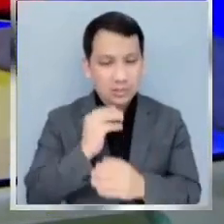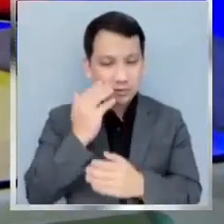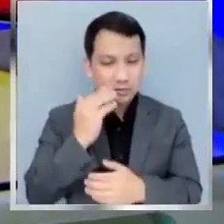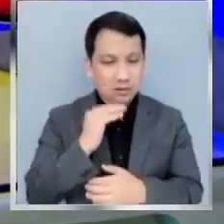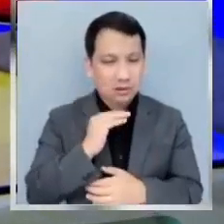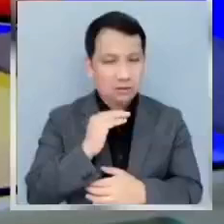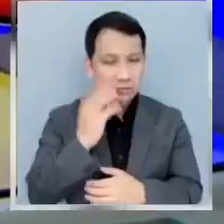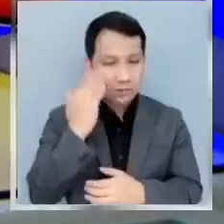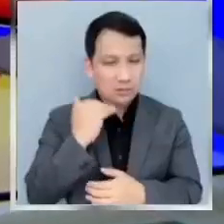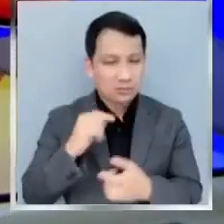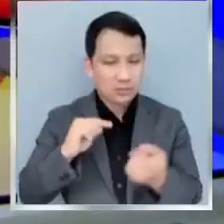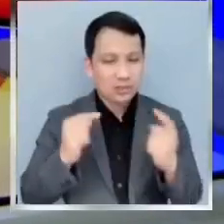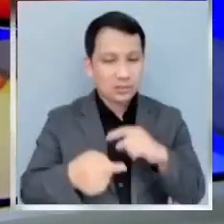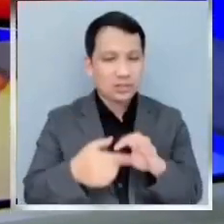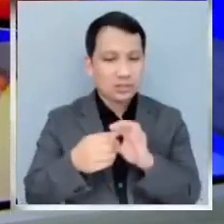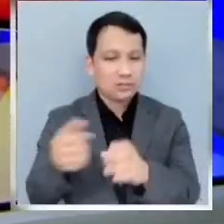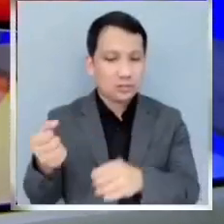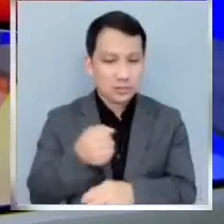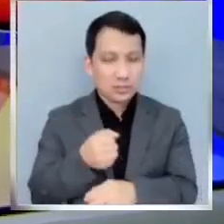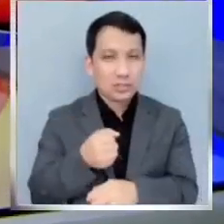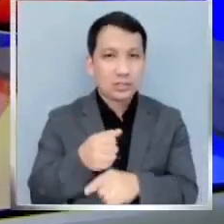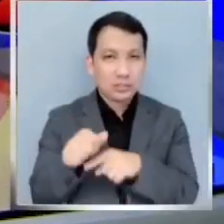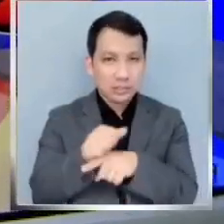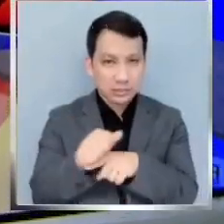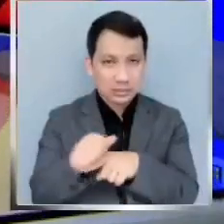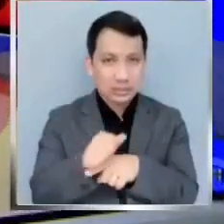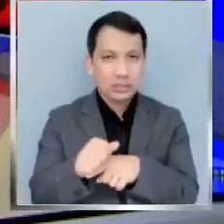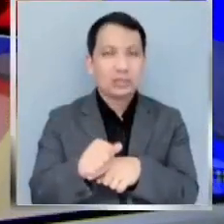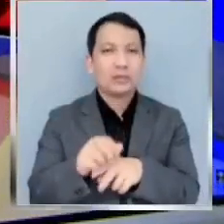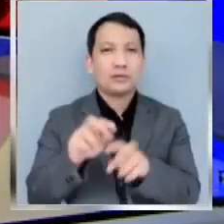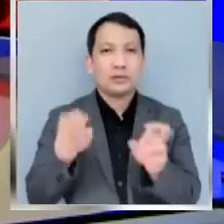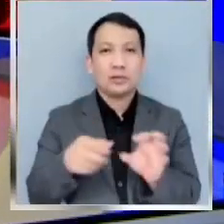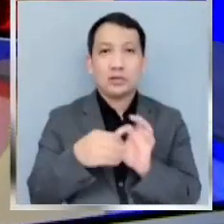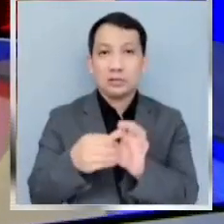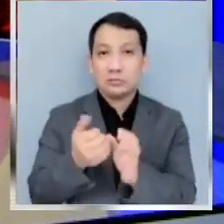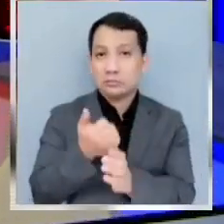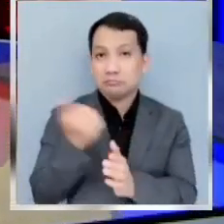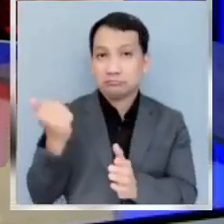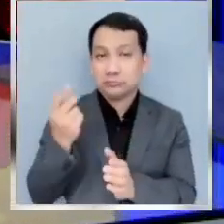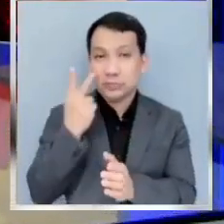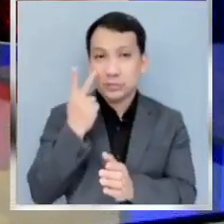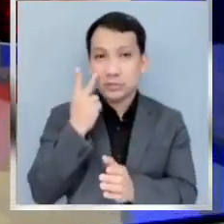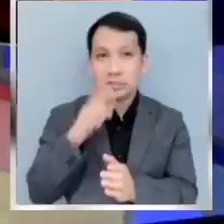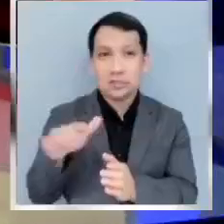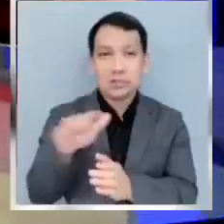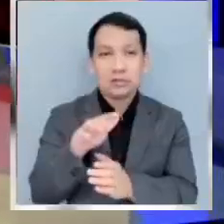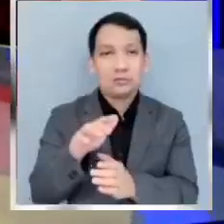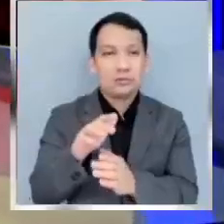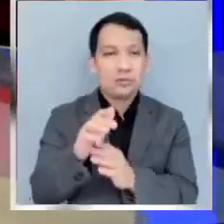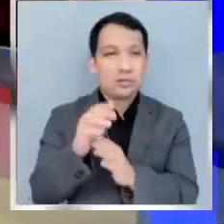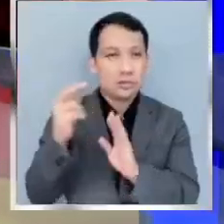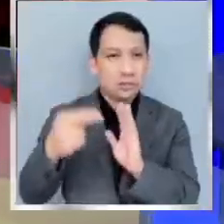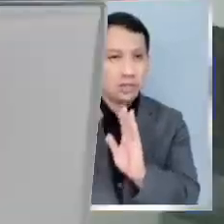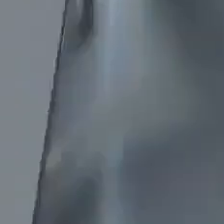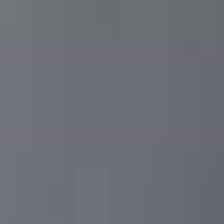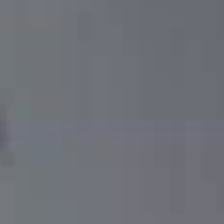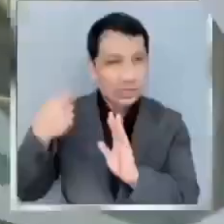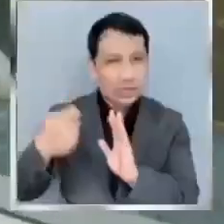minor injuries na nakukuha sa training at shoot. Ang ilang behind the scenes sa kanilang taping, ito-chika ni Nelson